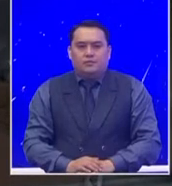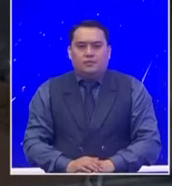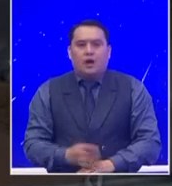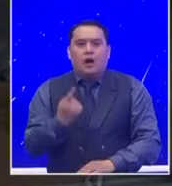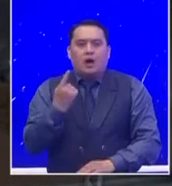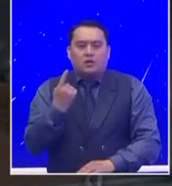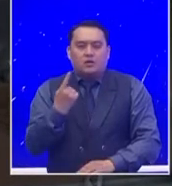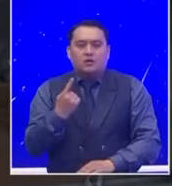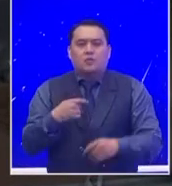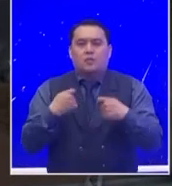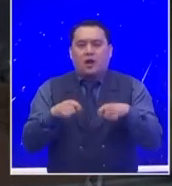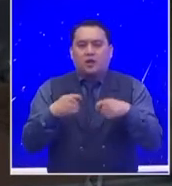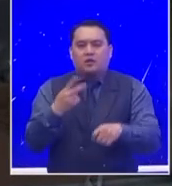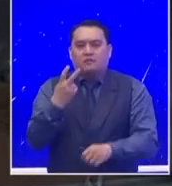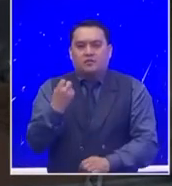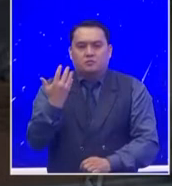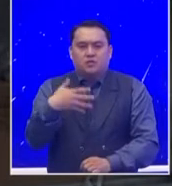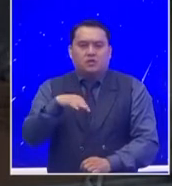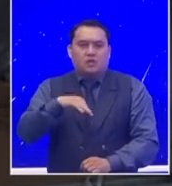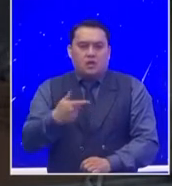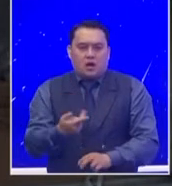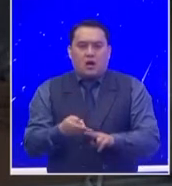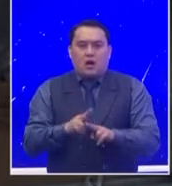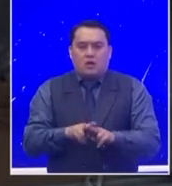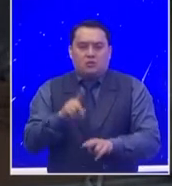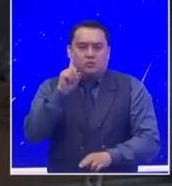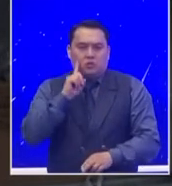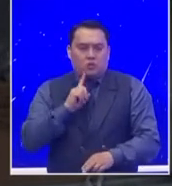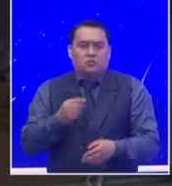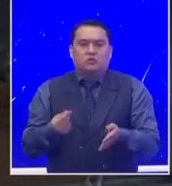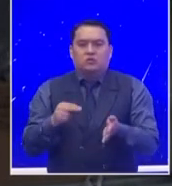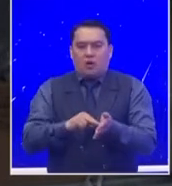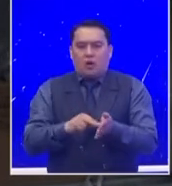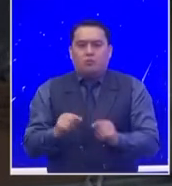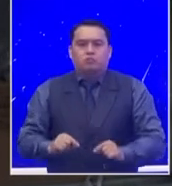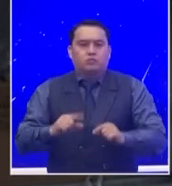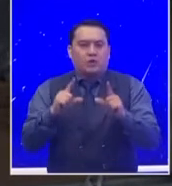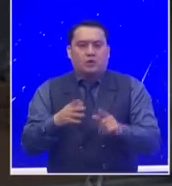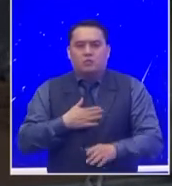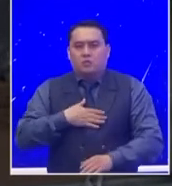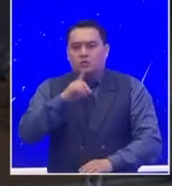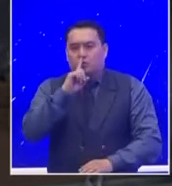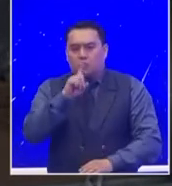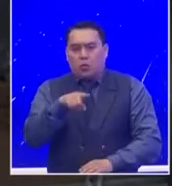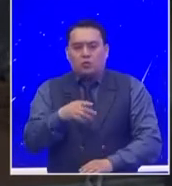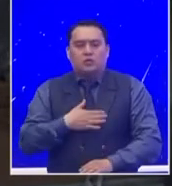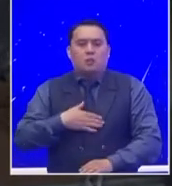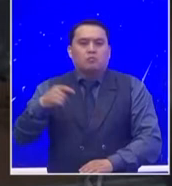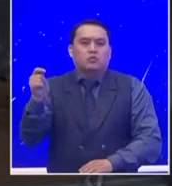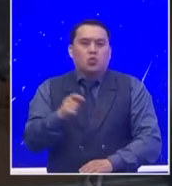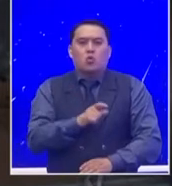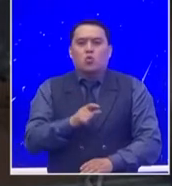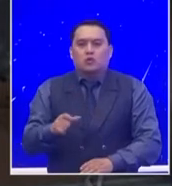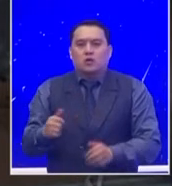Один пучок мы продаем по 250 тенге. Это самая оптимальная цена, поэтому поднимать стоимость мы не будем. К нам приезжают люди